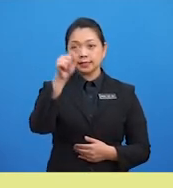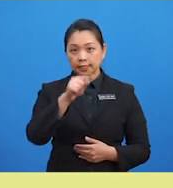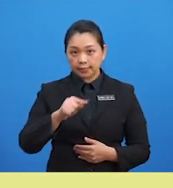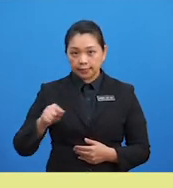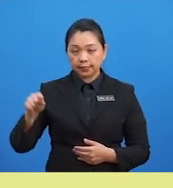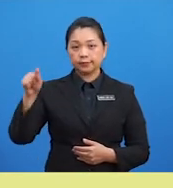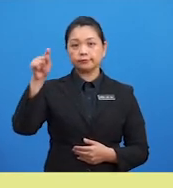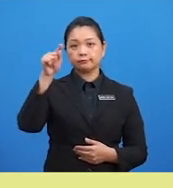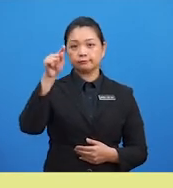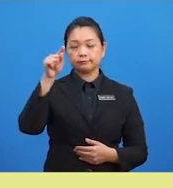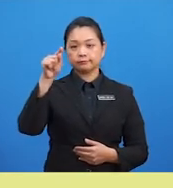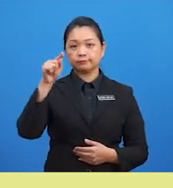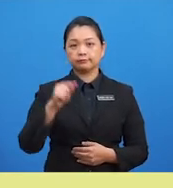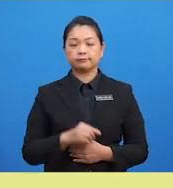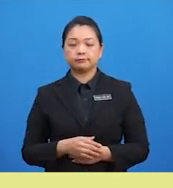circle.